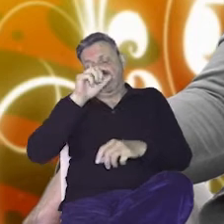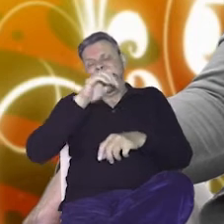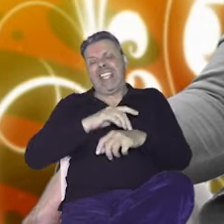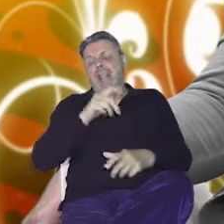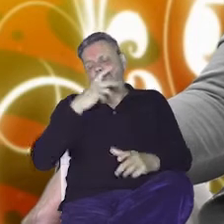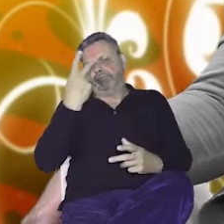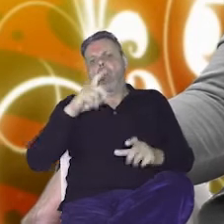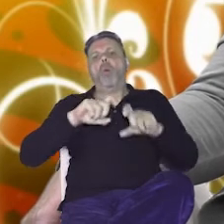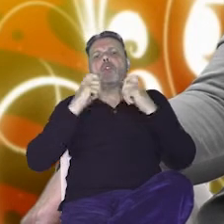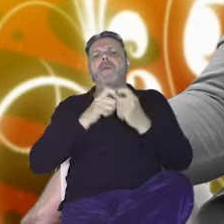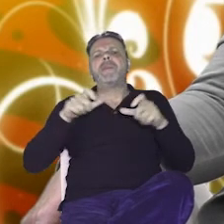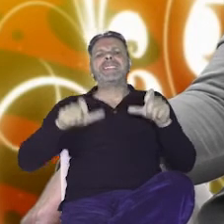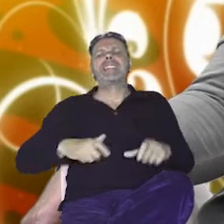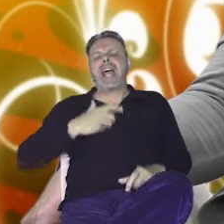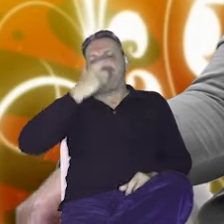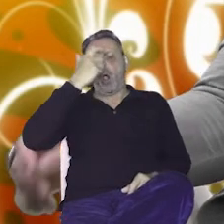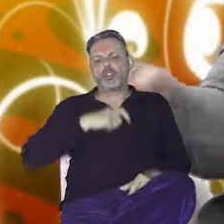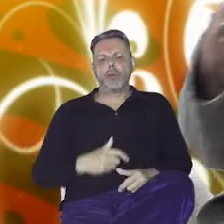domovima za starije osobe